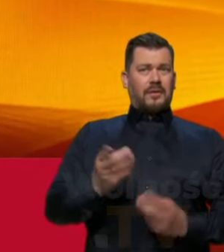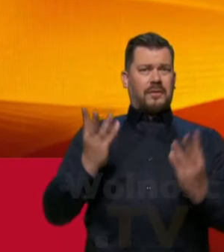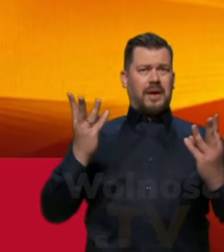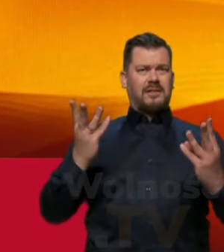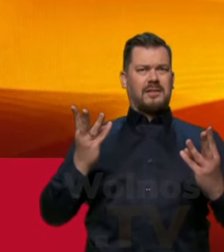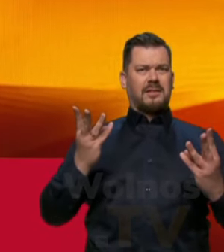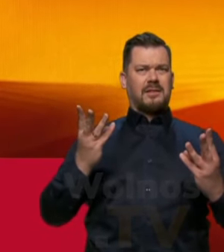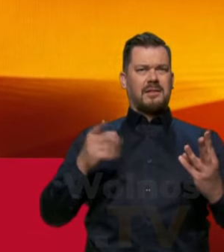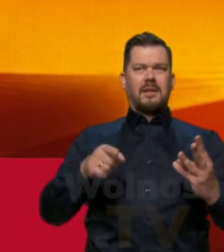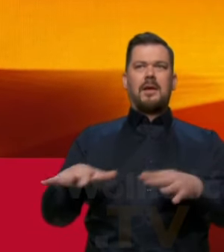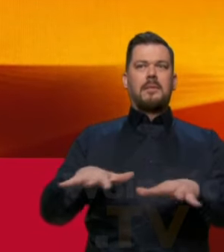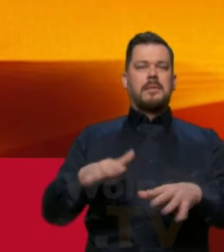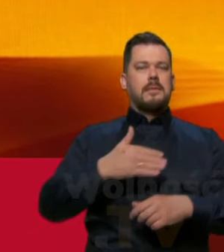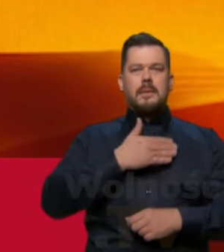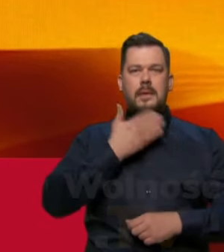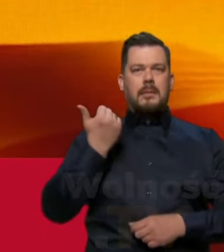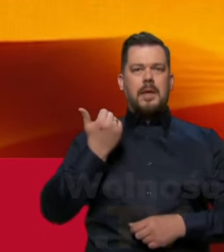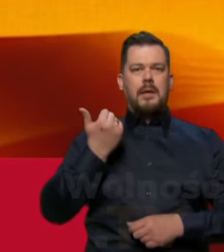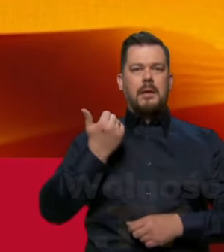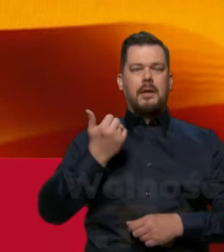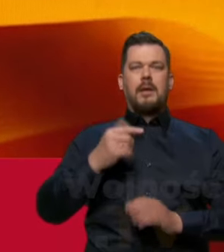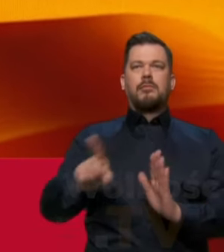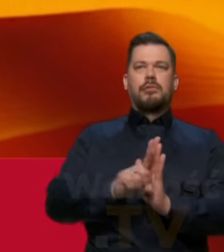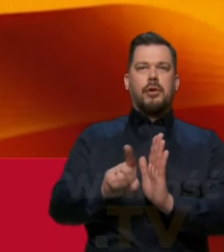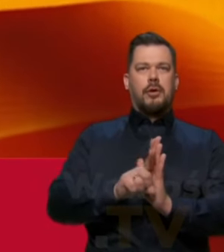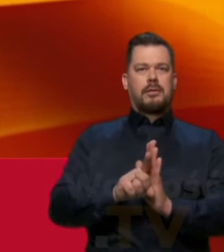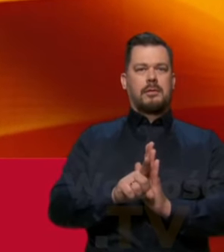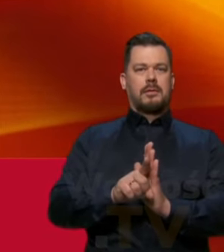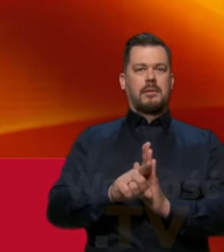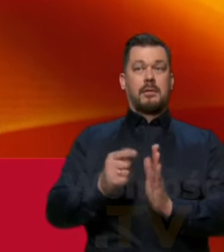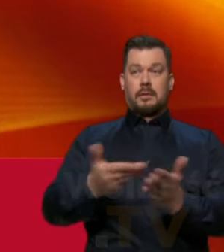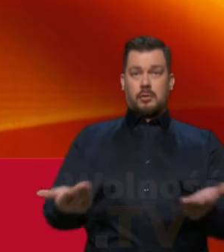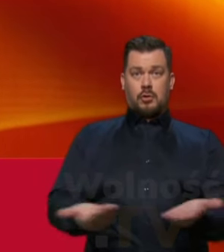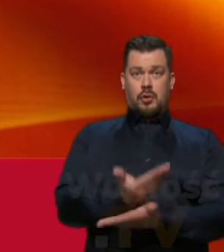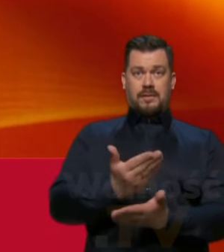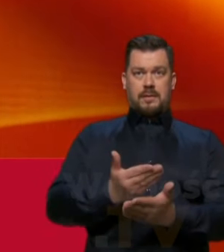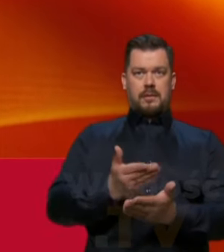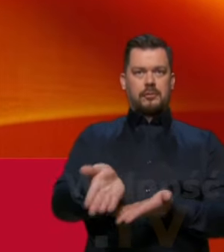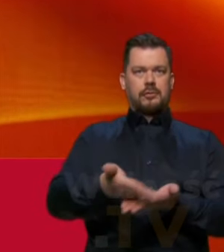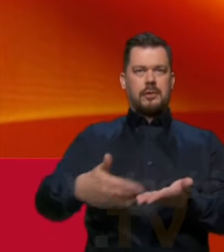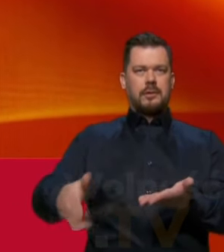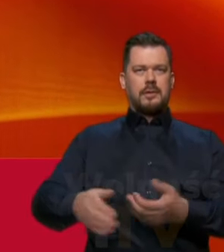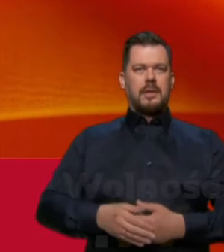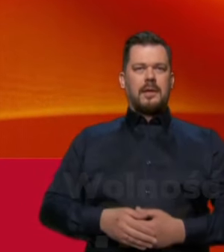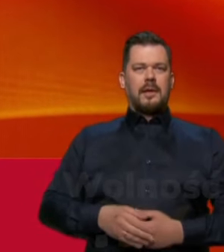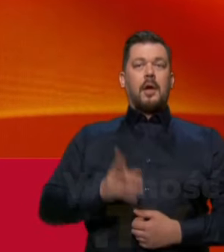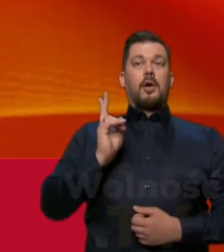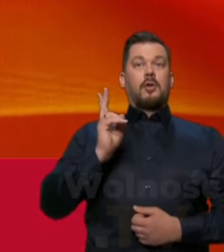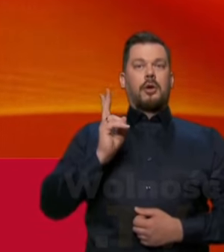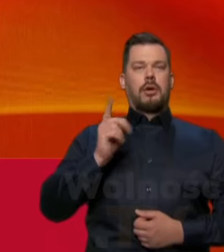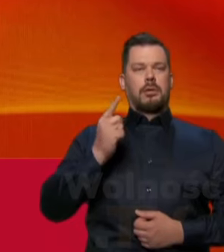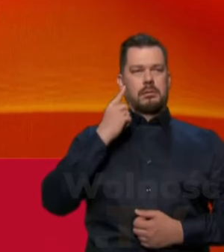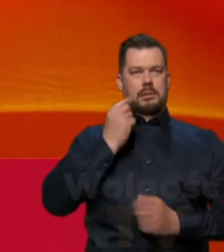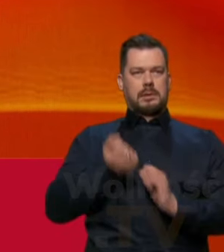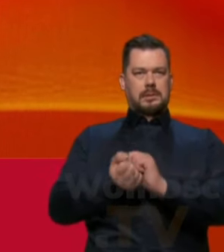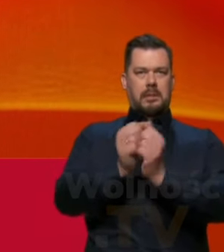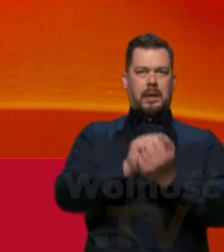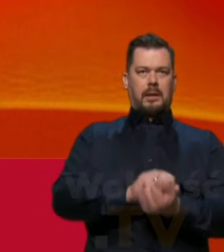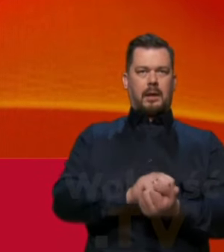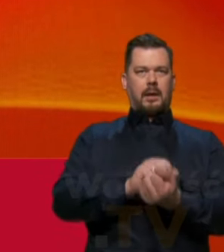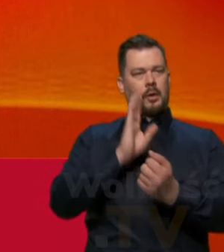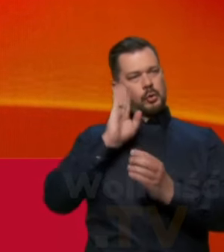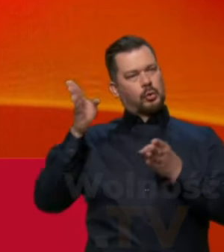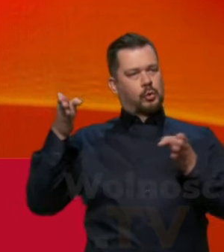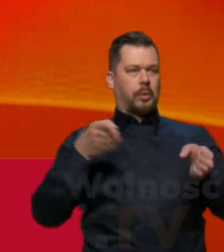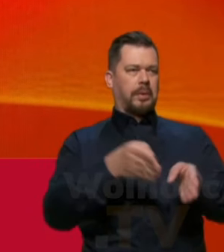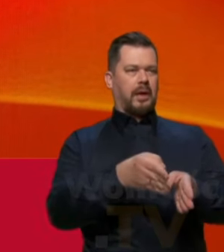na miejscu nie ma też właśnie przychodni, zwłaszcza w tych nowo budowanych dzielnicach. Ktoś, kto idzie w tą stronę, chce skupiać się, chce